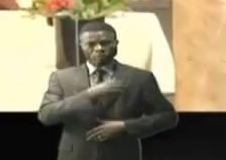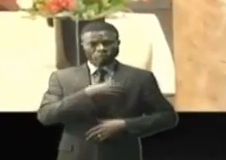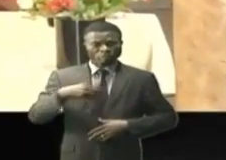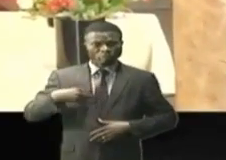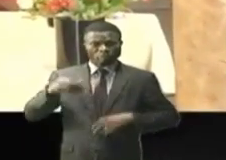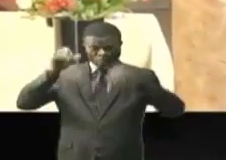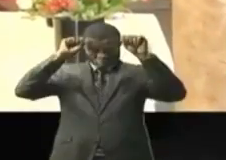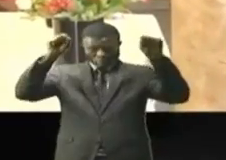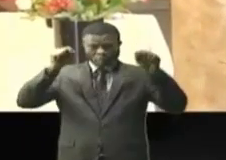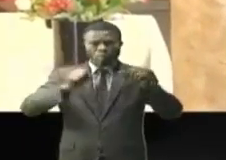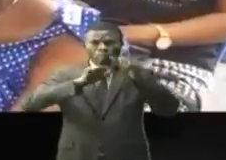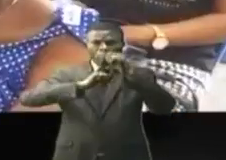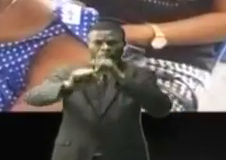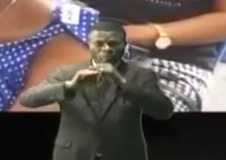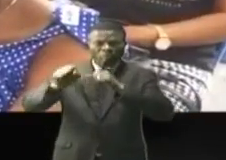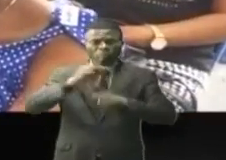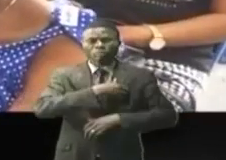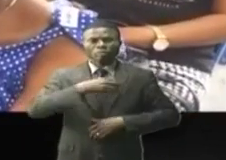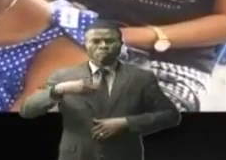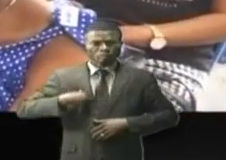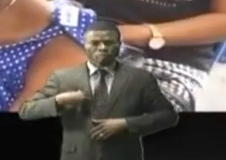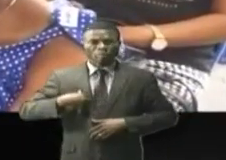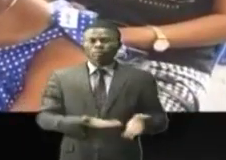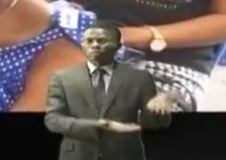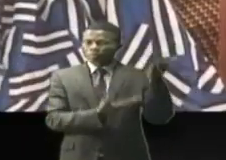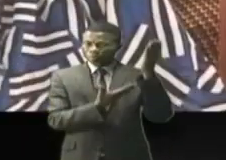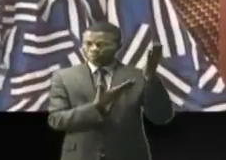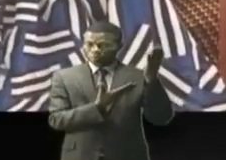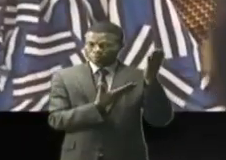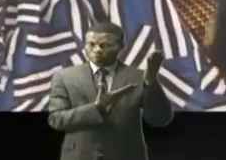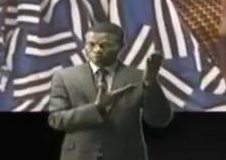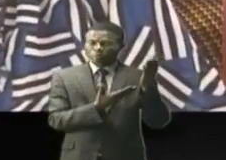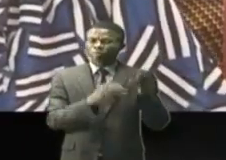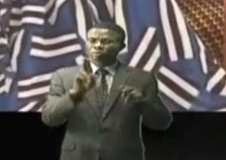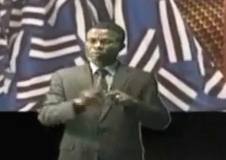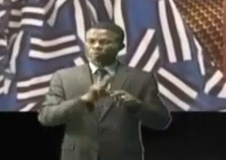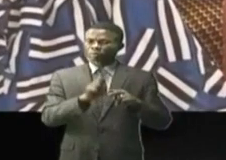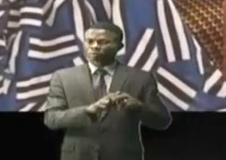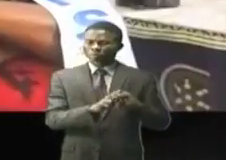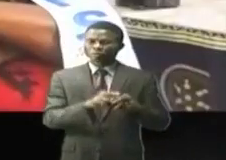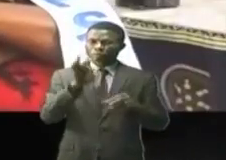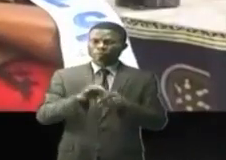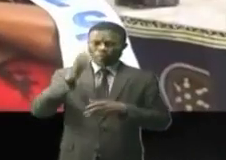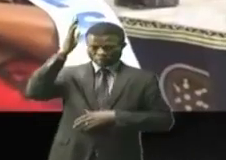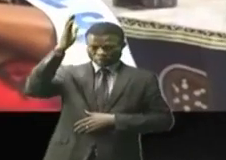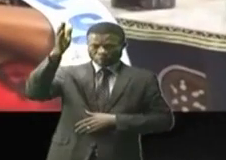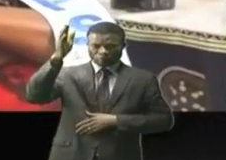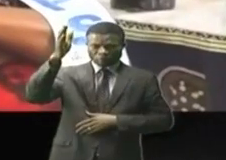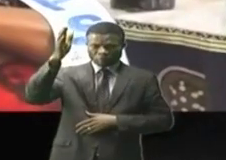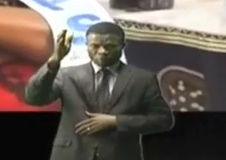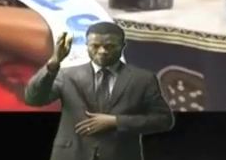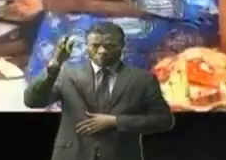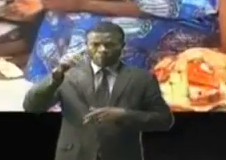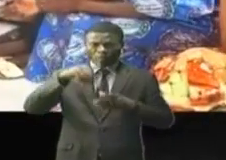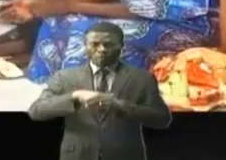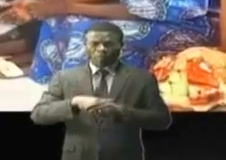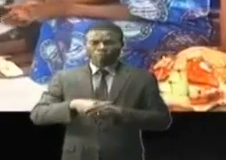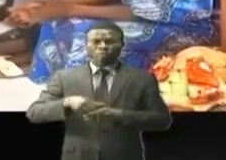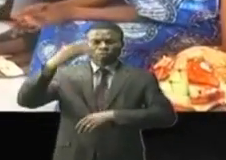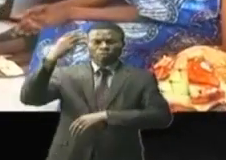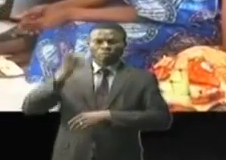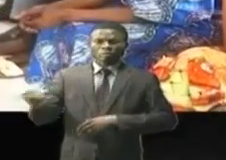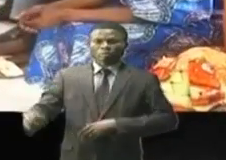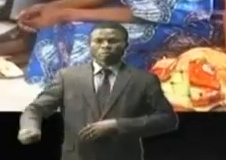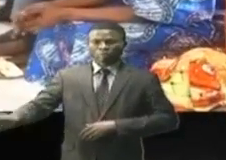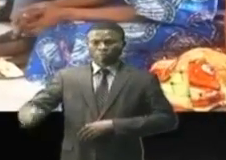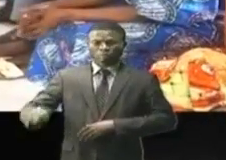Kinkoufi a sensibilisé les femmes sur l'importance de voter utile lors de prochaines échéances électorales. Dans le district du Mont Amba, elle